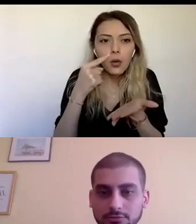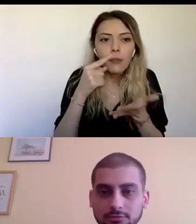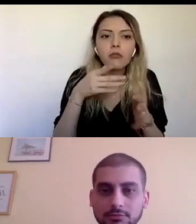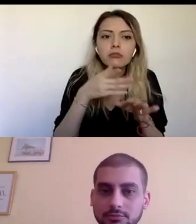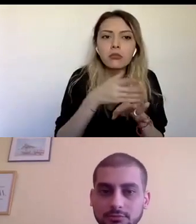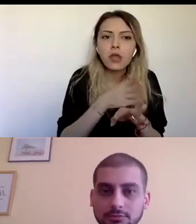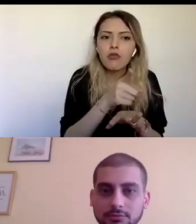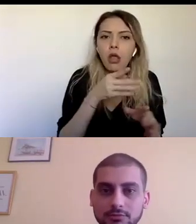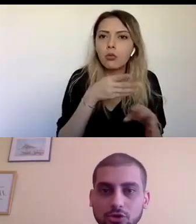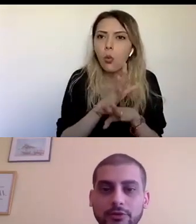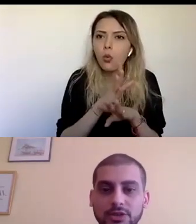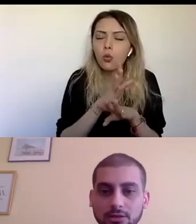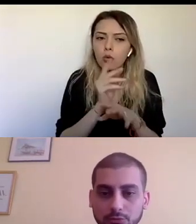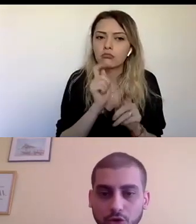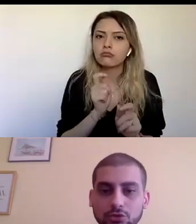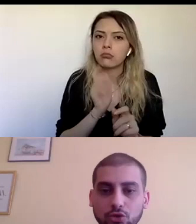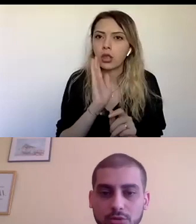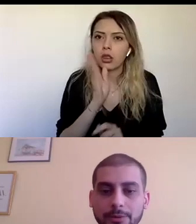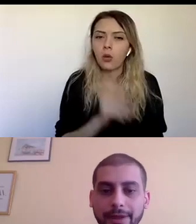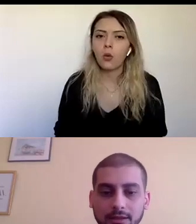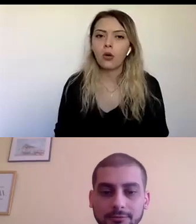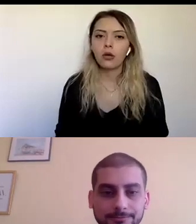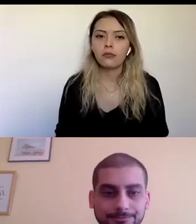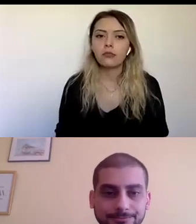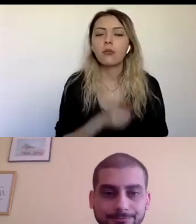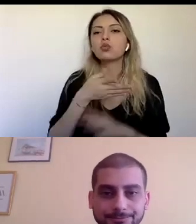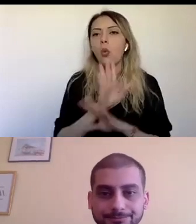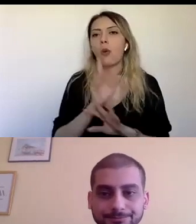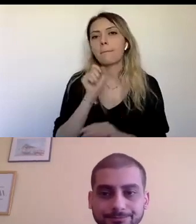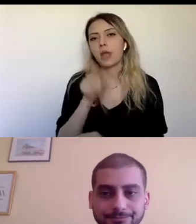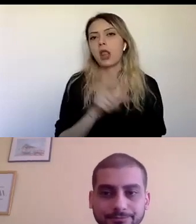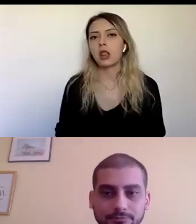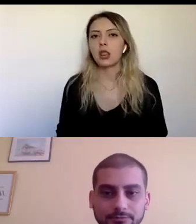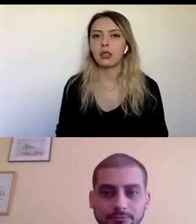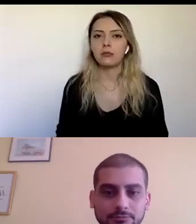gidiyor. Diyorum ki bu doğru bir mail.